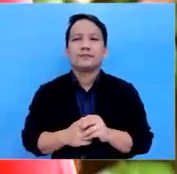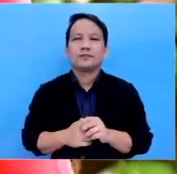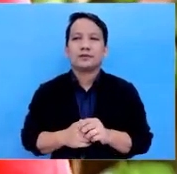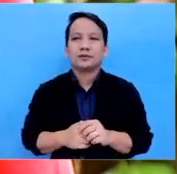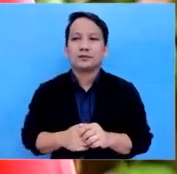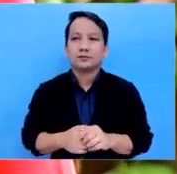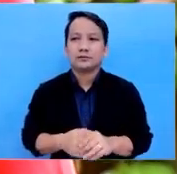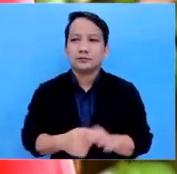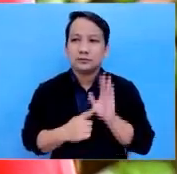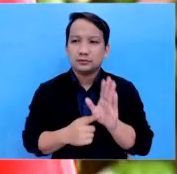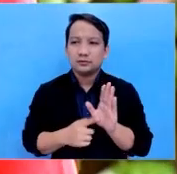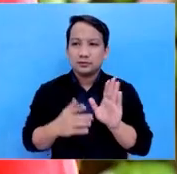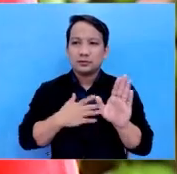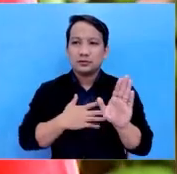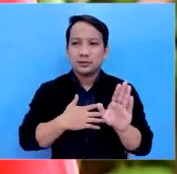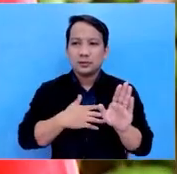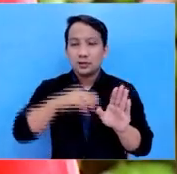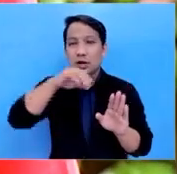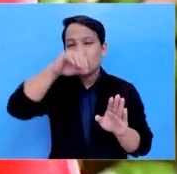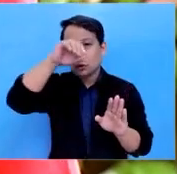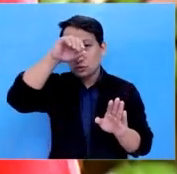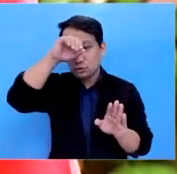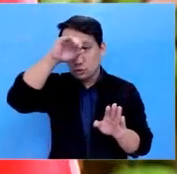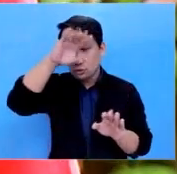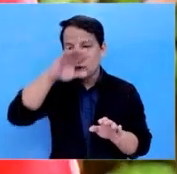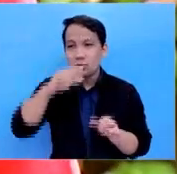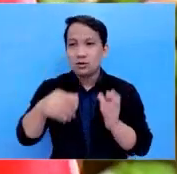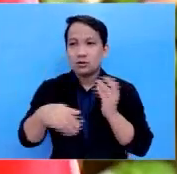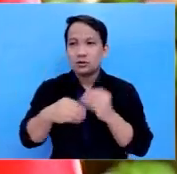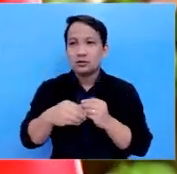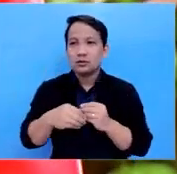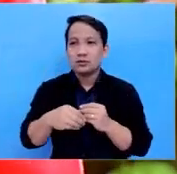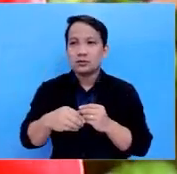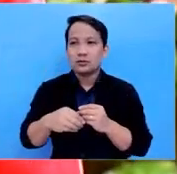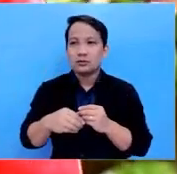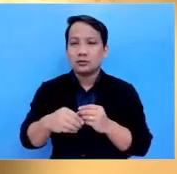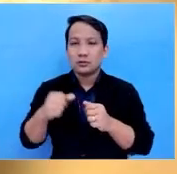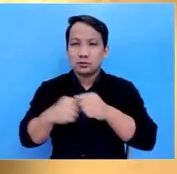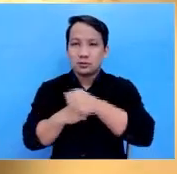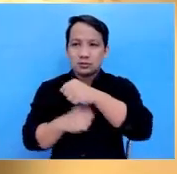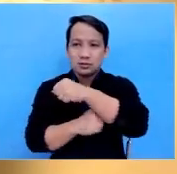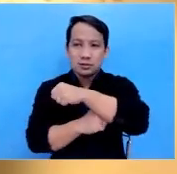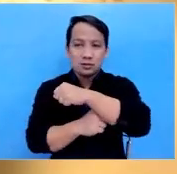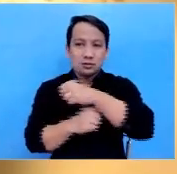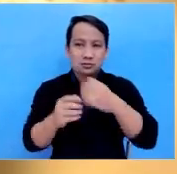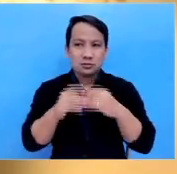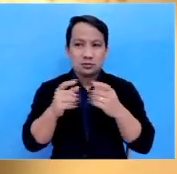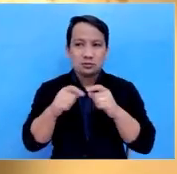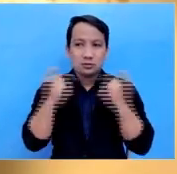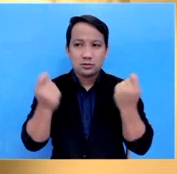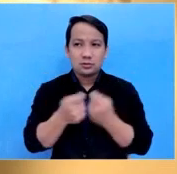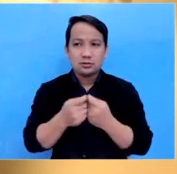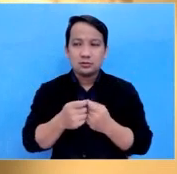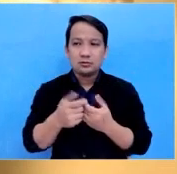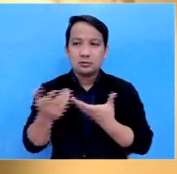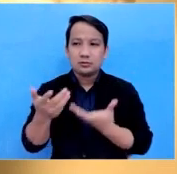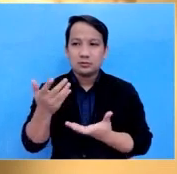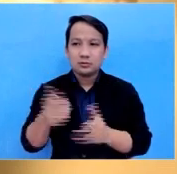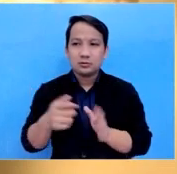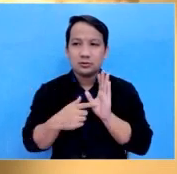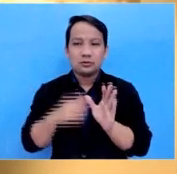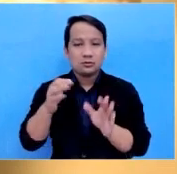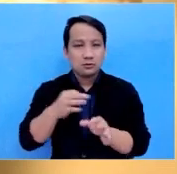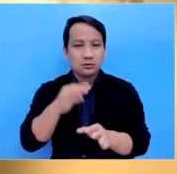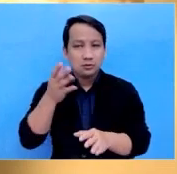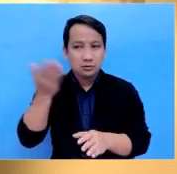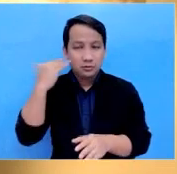this one is my grandfather who is the founder of our town. Beside him is former